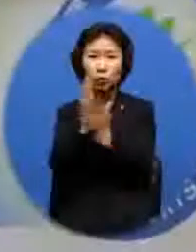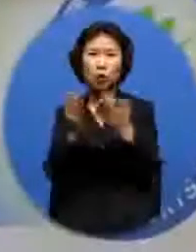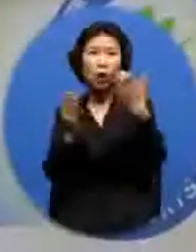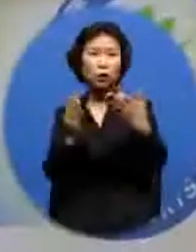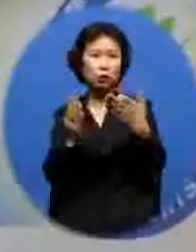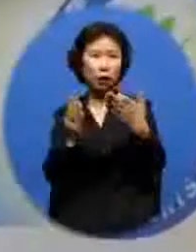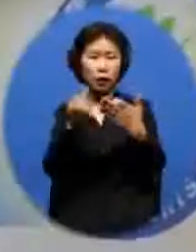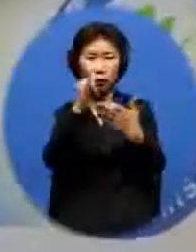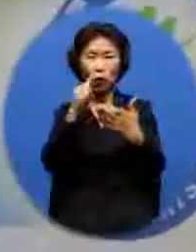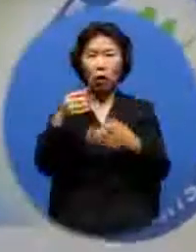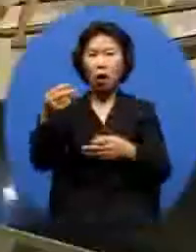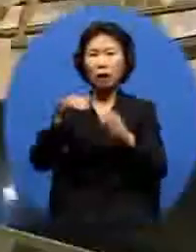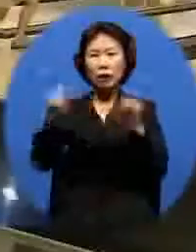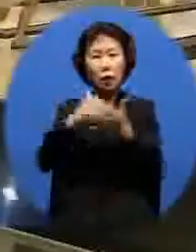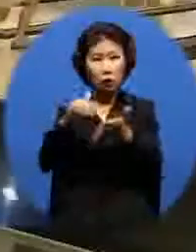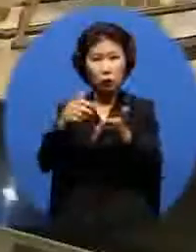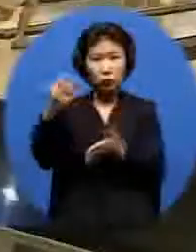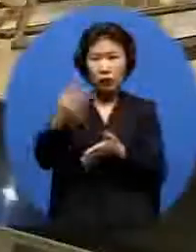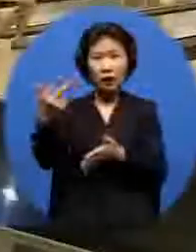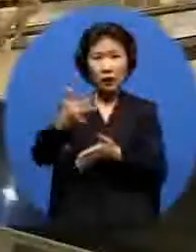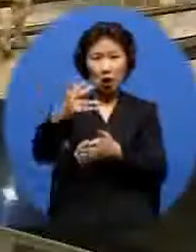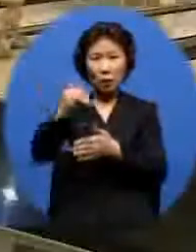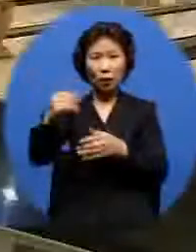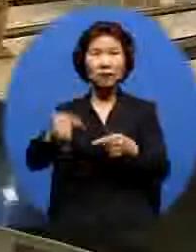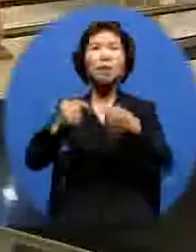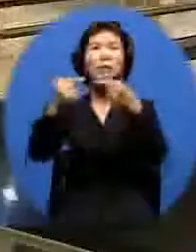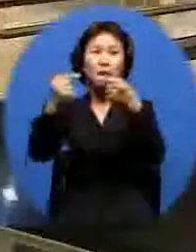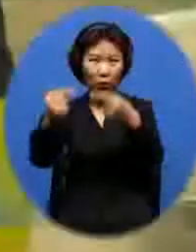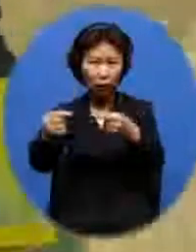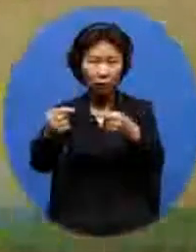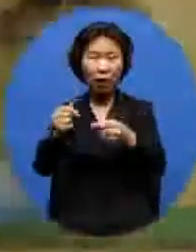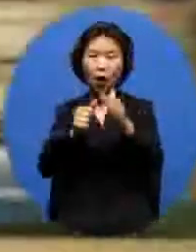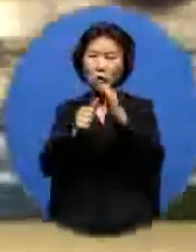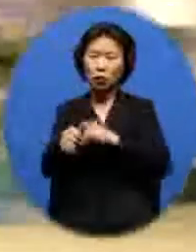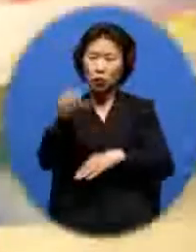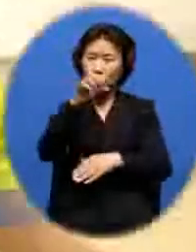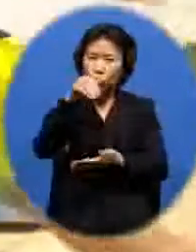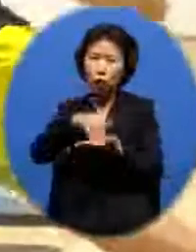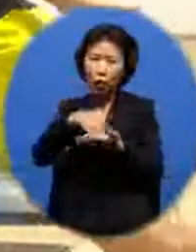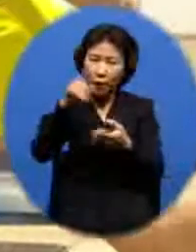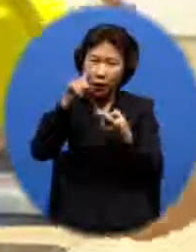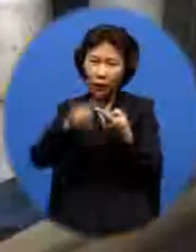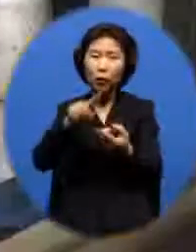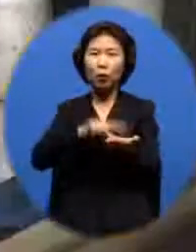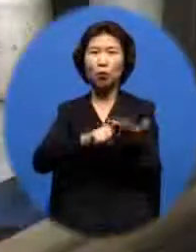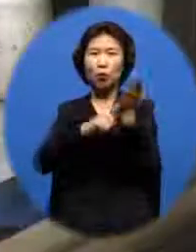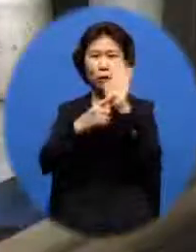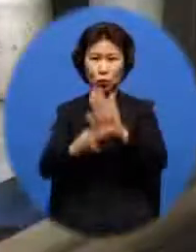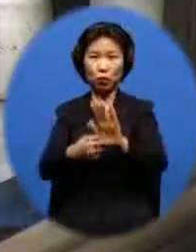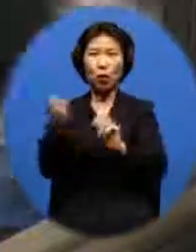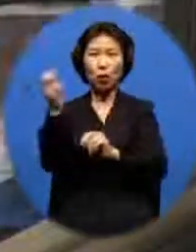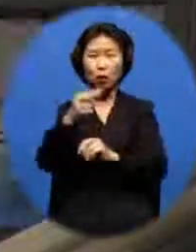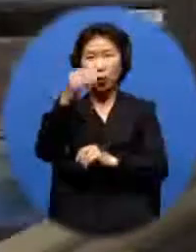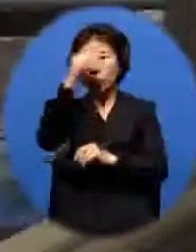명이 참석하는 이번 도민체전. 출전 선수들은 그동안 갈고 닦은 기량을 마음껏 발휘하고 대회장을 찾은 많은